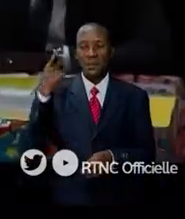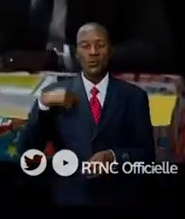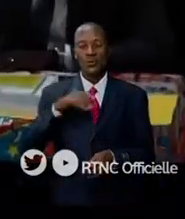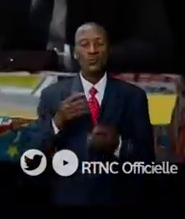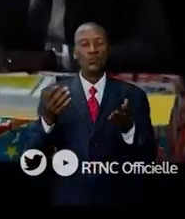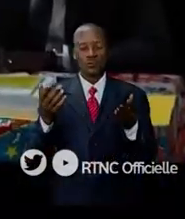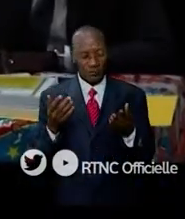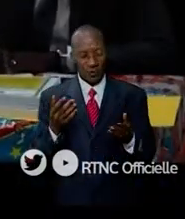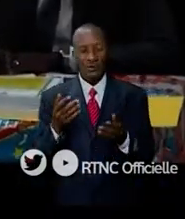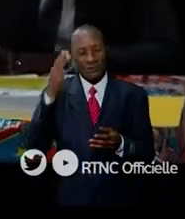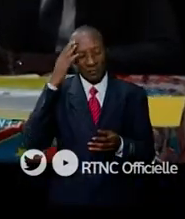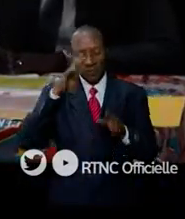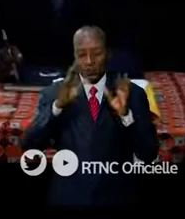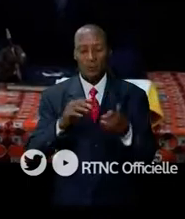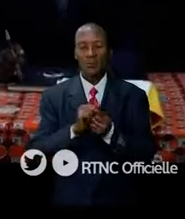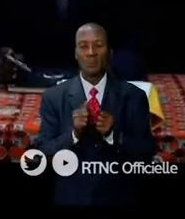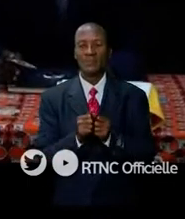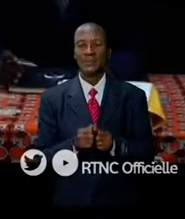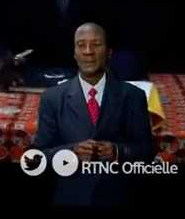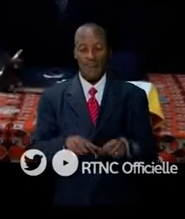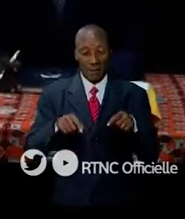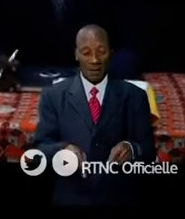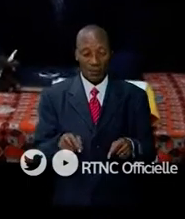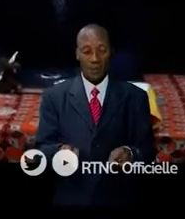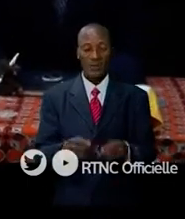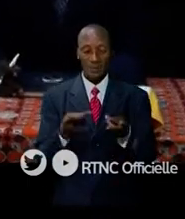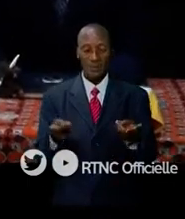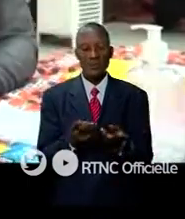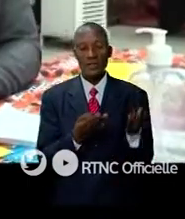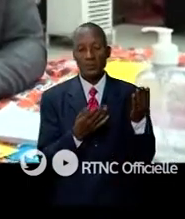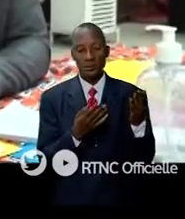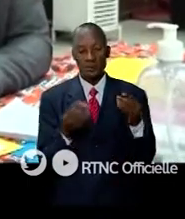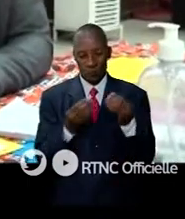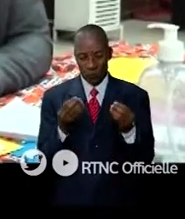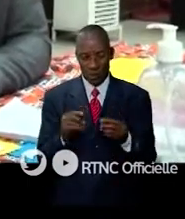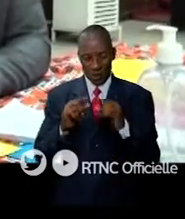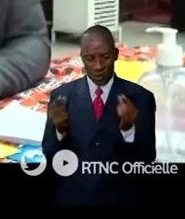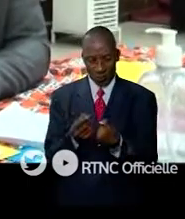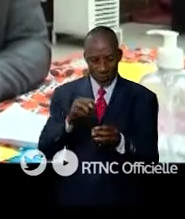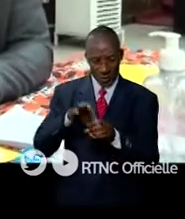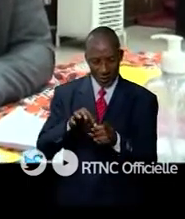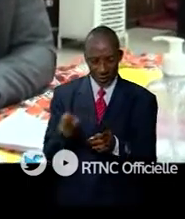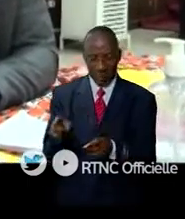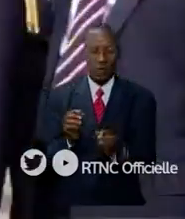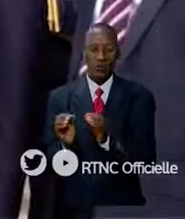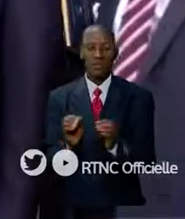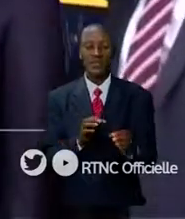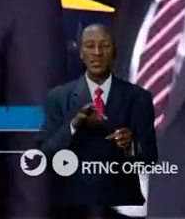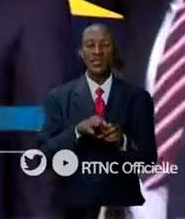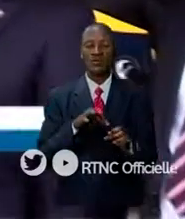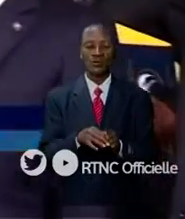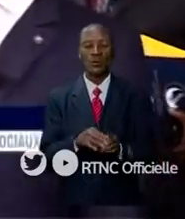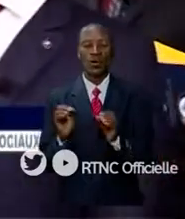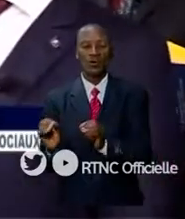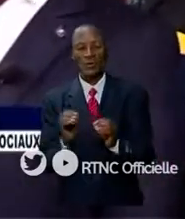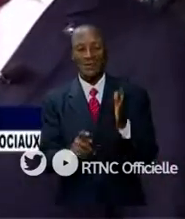La centrale est une source importante parce que c'est eux qui organisent les élections, c'est l'organe technique de l'État. Il était